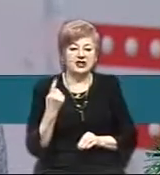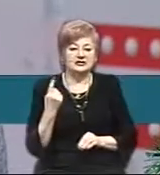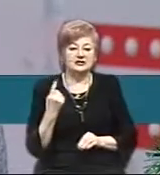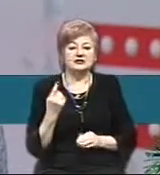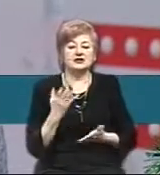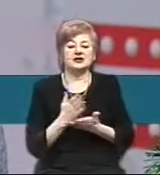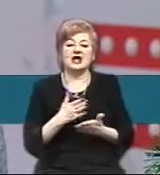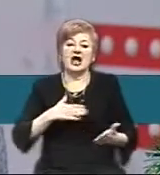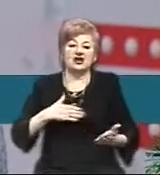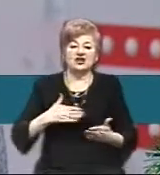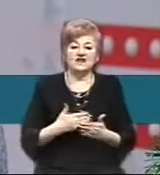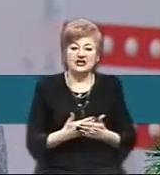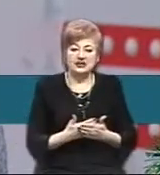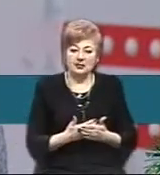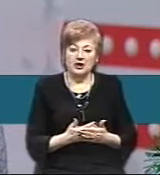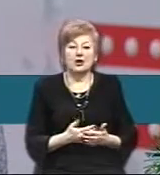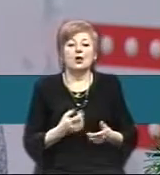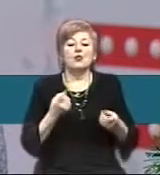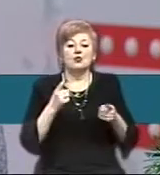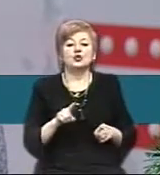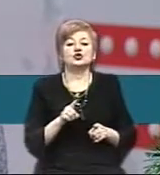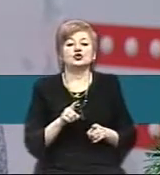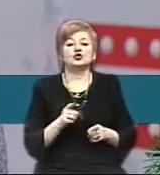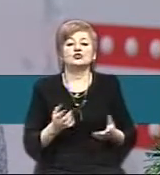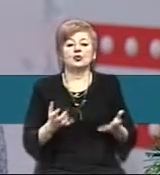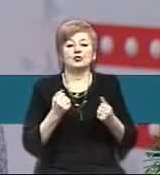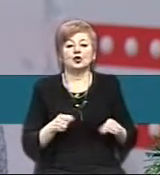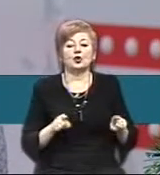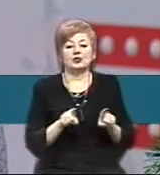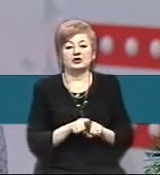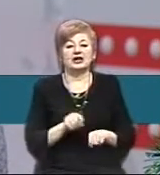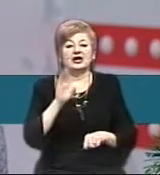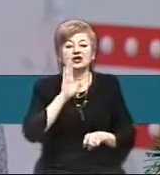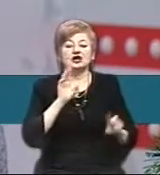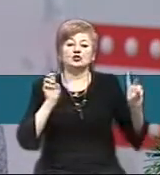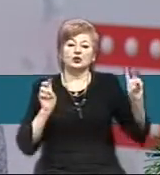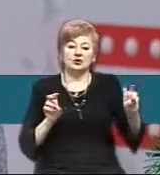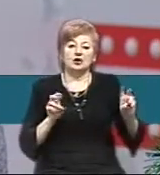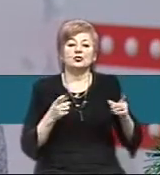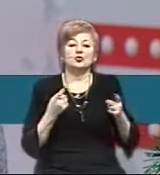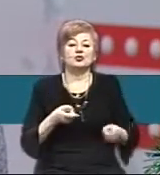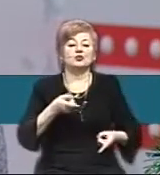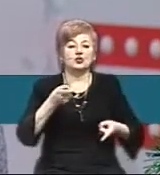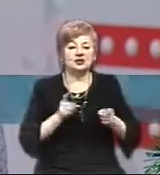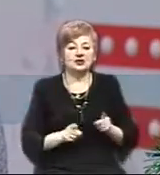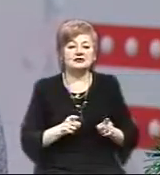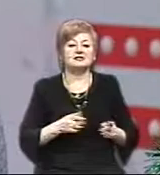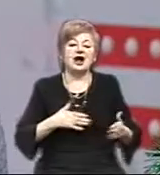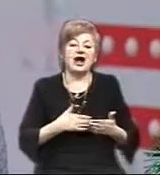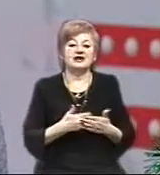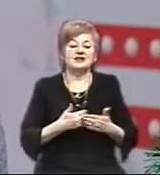є активістками. І чому ми саме беремо також жіночу тему? Тому що дійсно жіночий